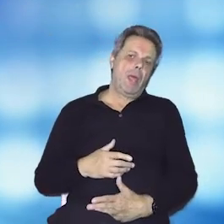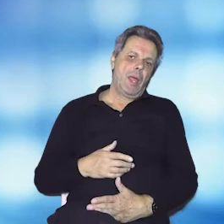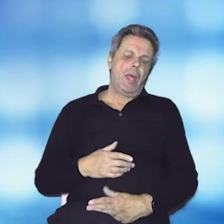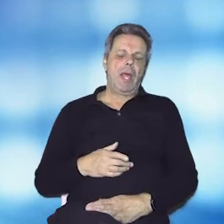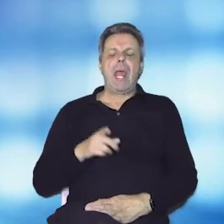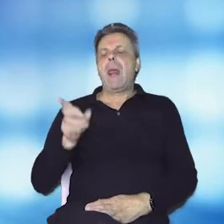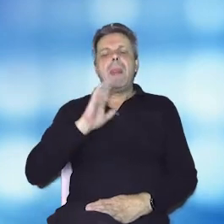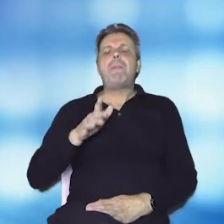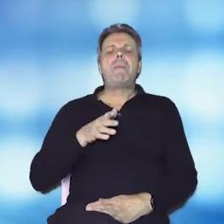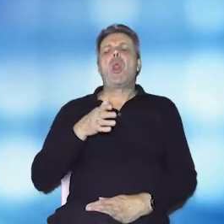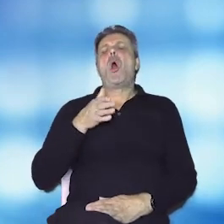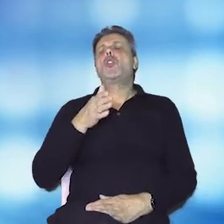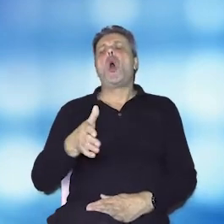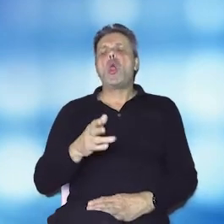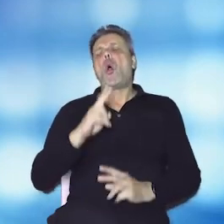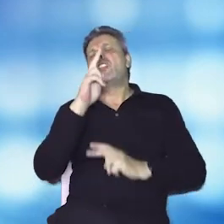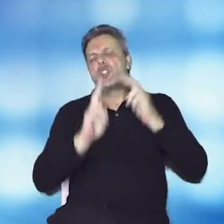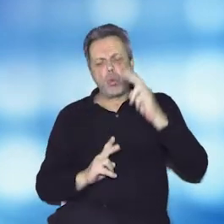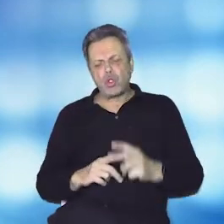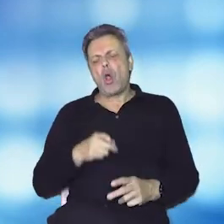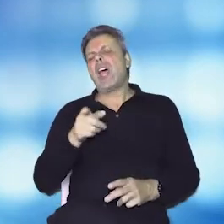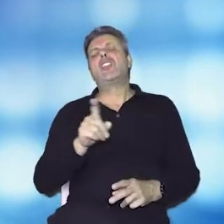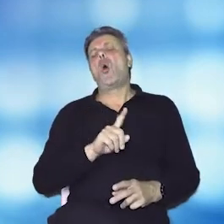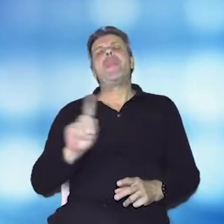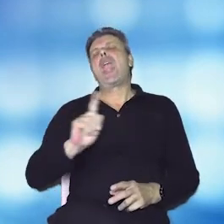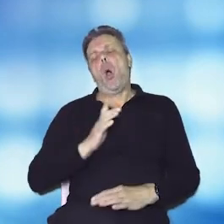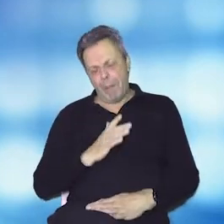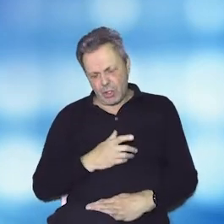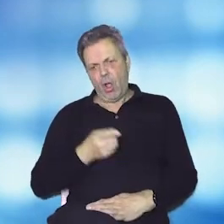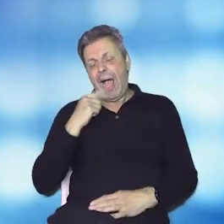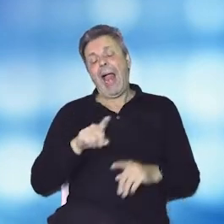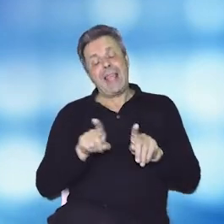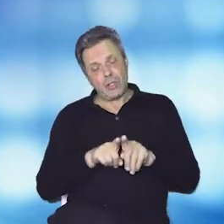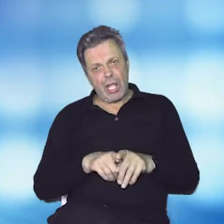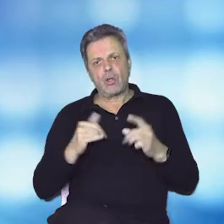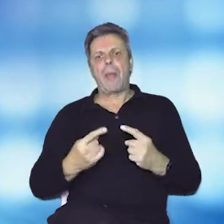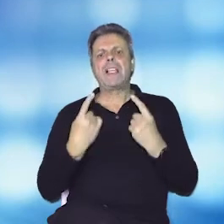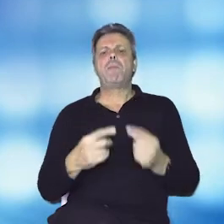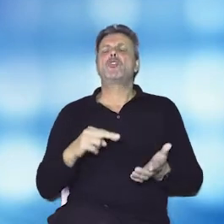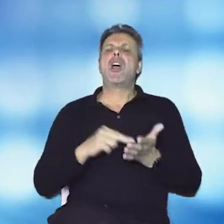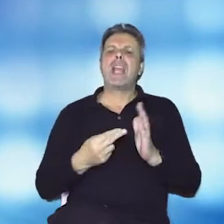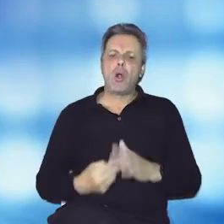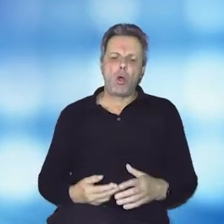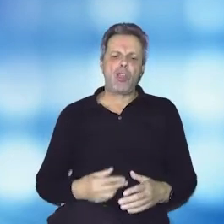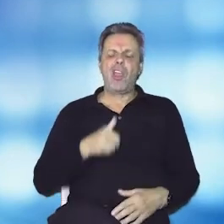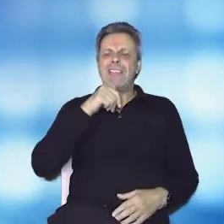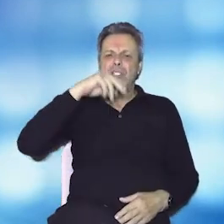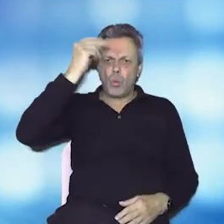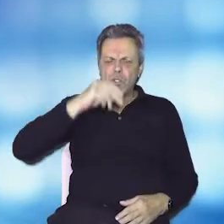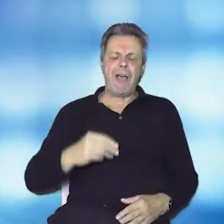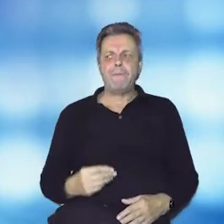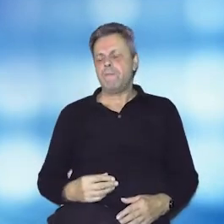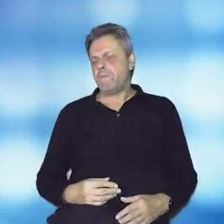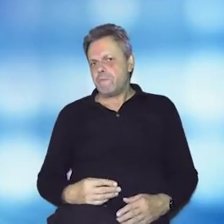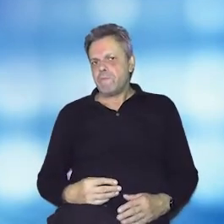oko toga i toliki novci se ulagali da je ona potpuno bezopasna. Ali isto tako danas postoje tehnologije, iskustva i objekti